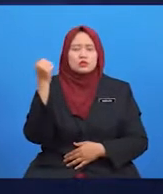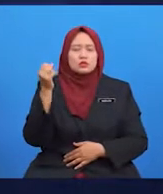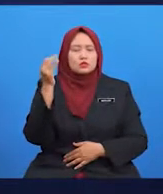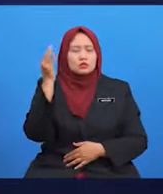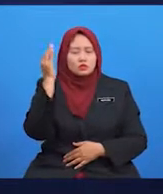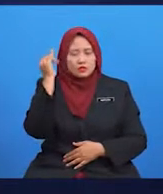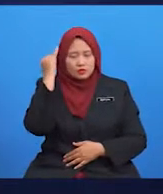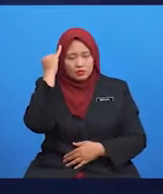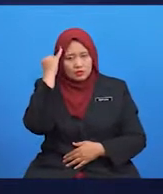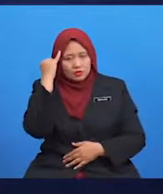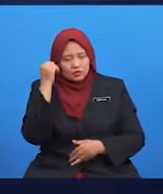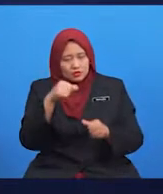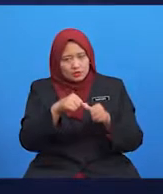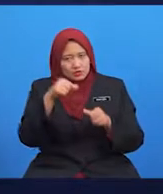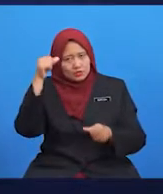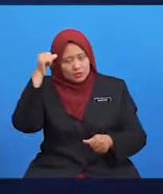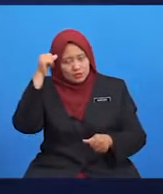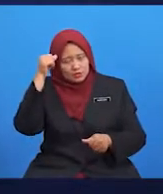dan menyebut nama Allah.